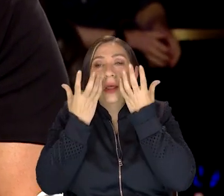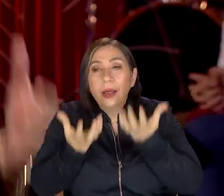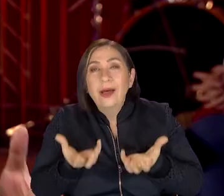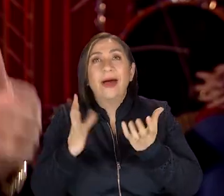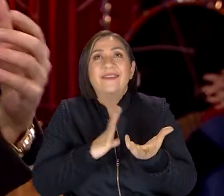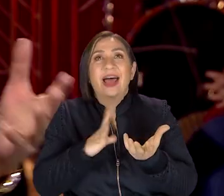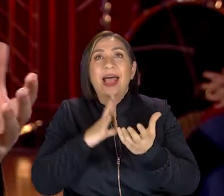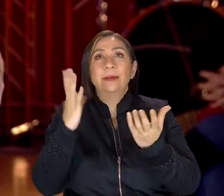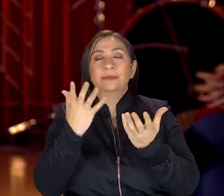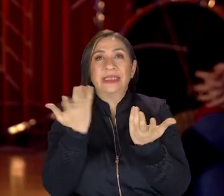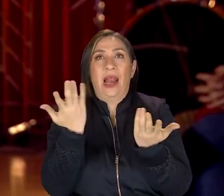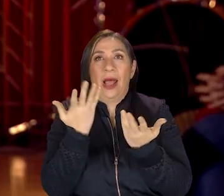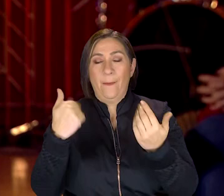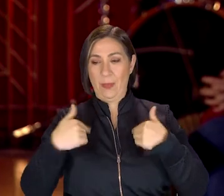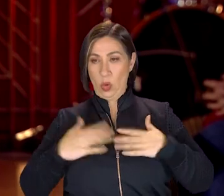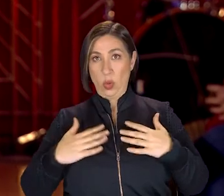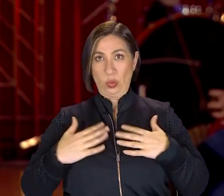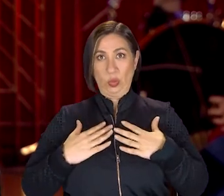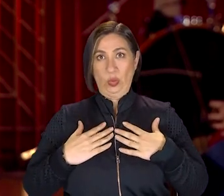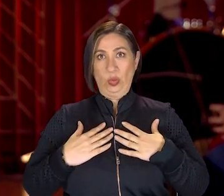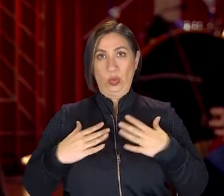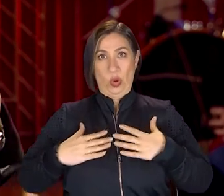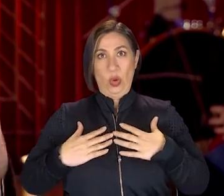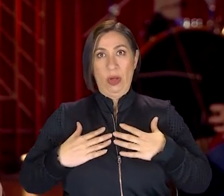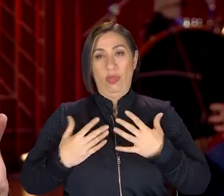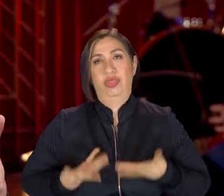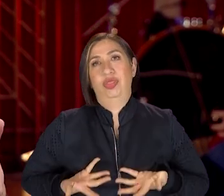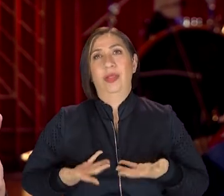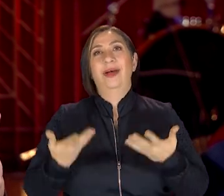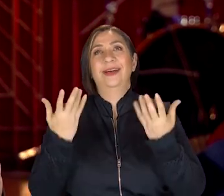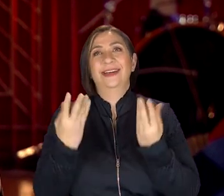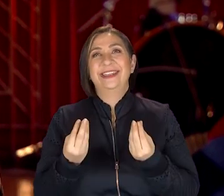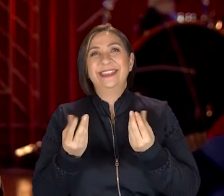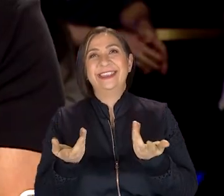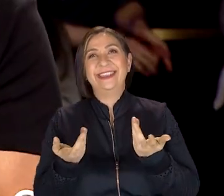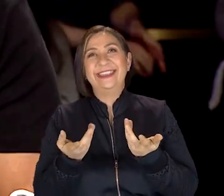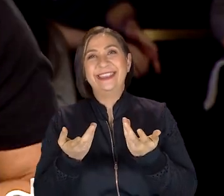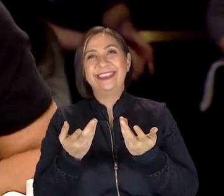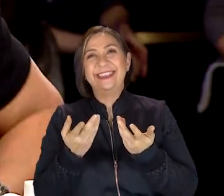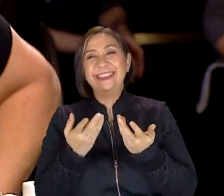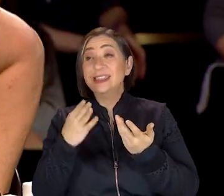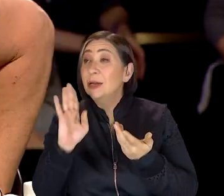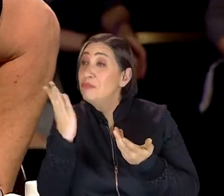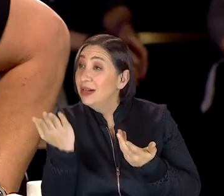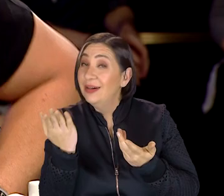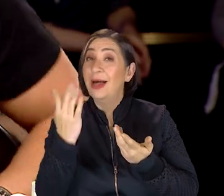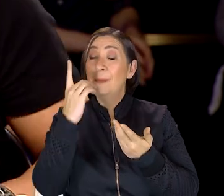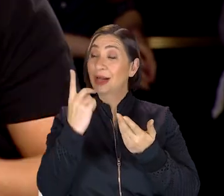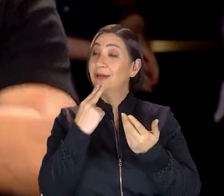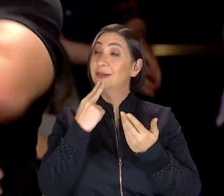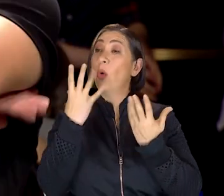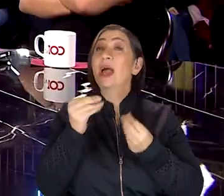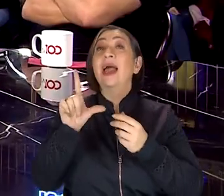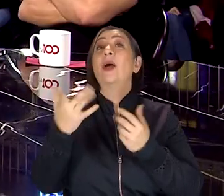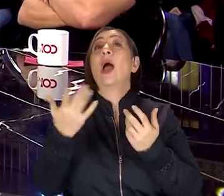Mesela her şeyimiz, mesela benim göğüslerim aşağı doğru. Öyle değil mi? Yani bir kadın